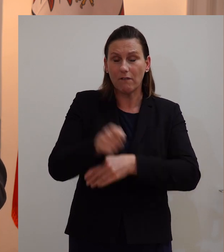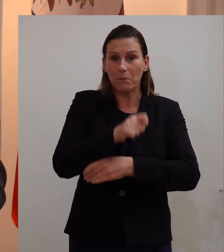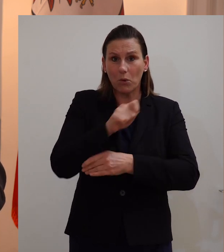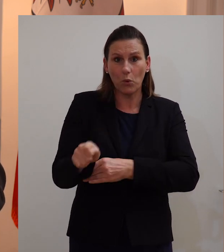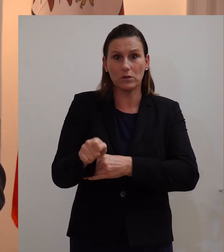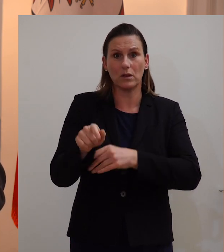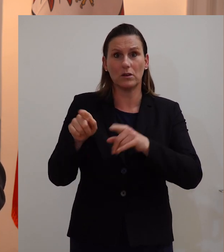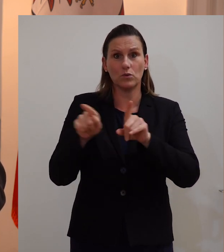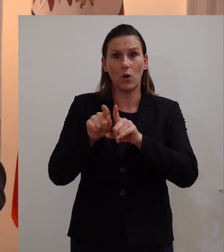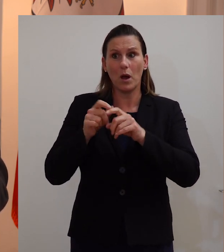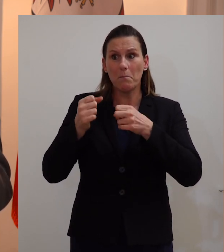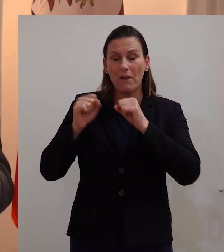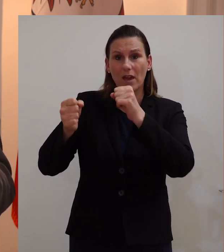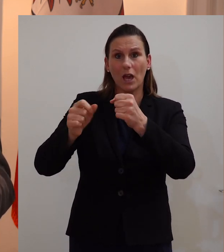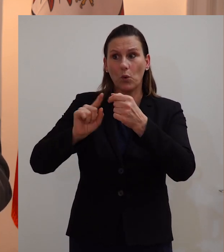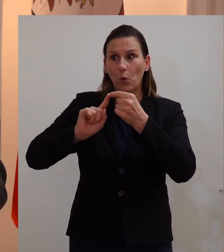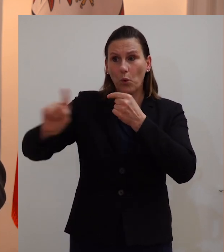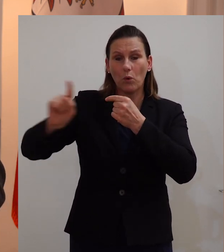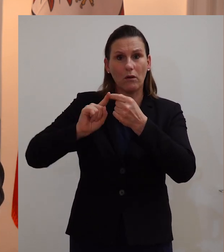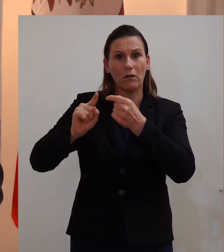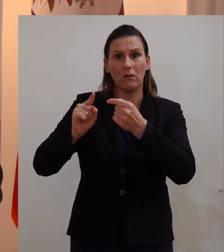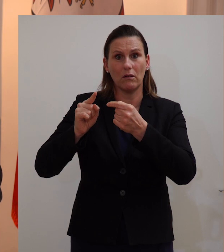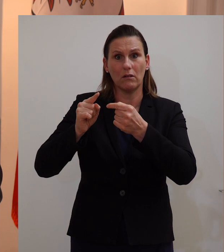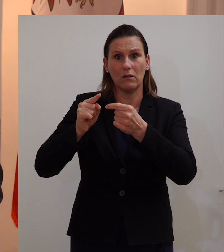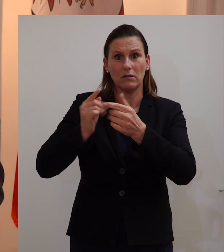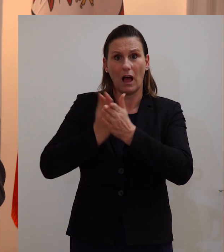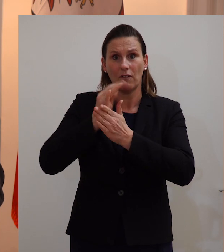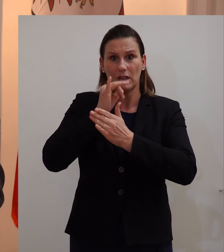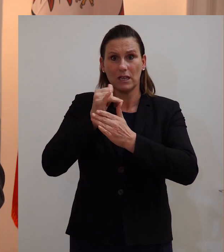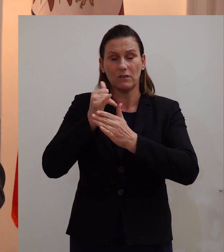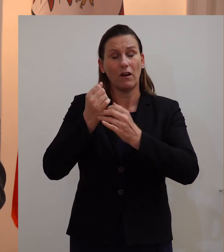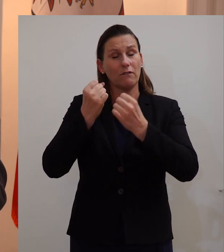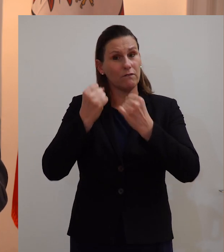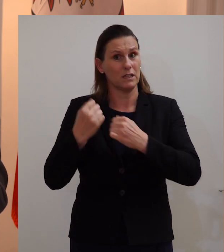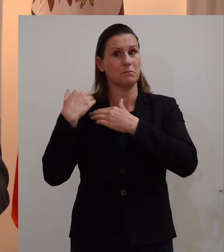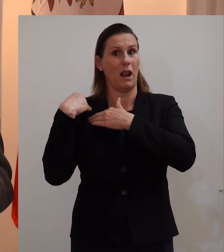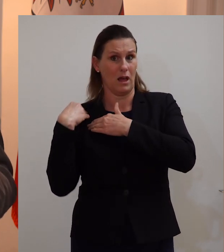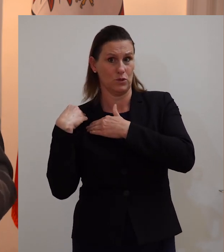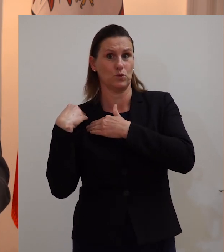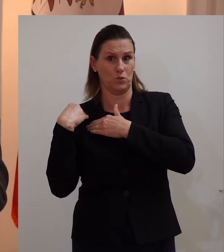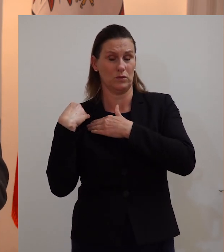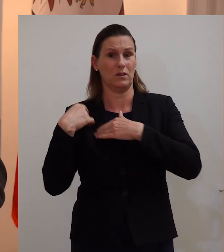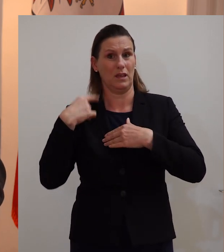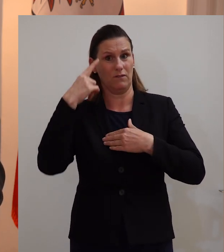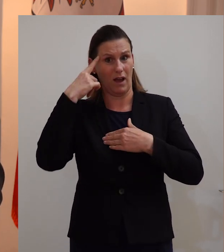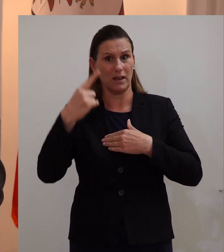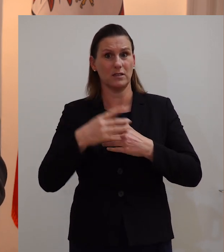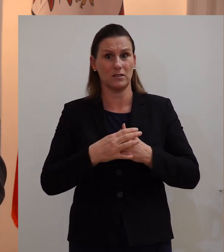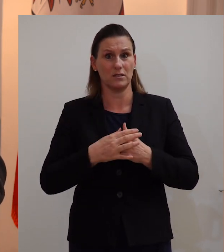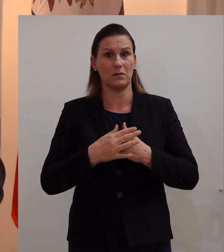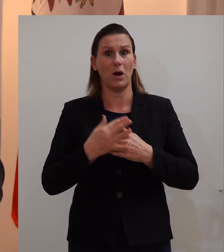Bewegungsfreiheit auf das Gemeindegebiet sehr belastend waren. Heute aber wissen wir,